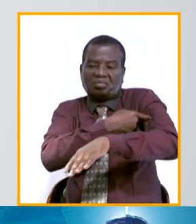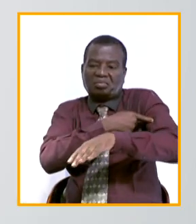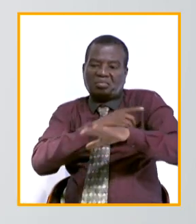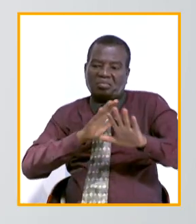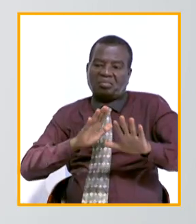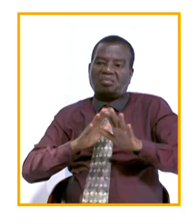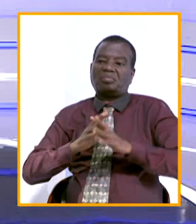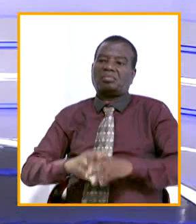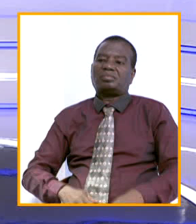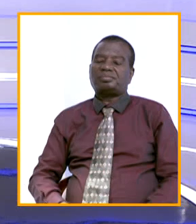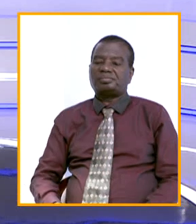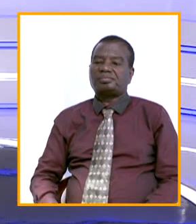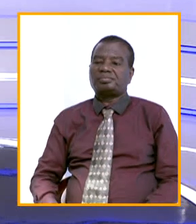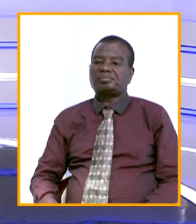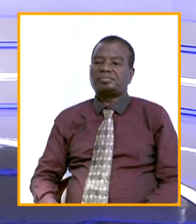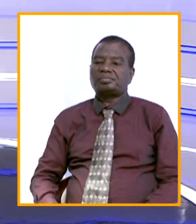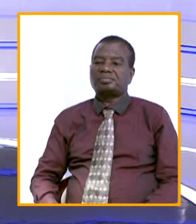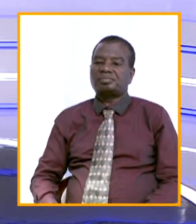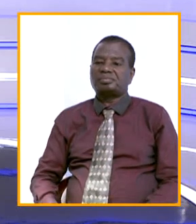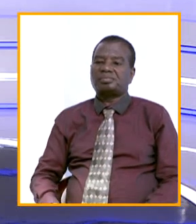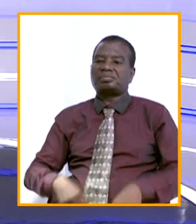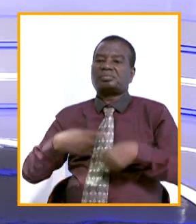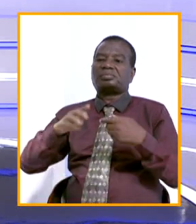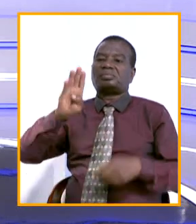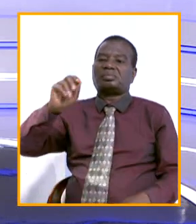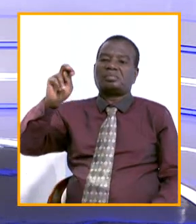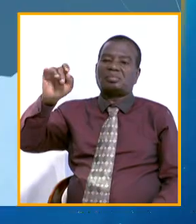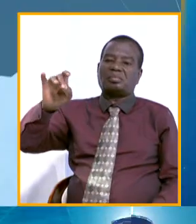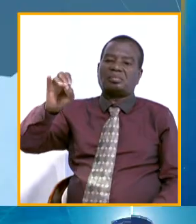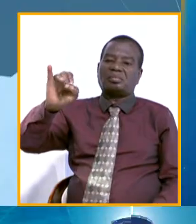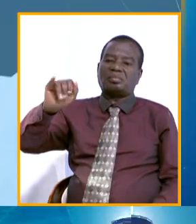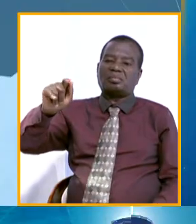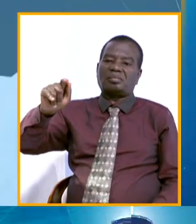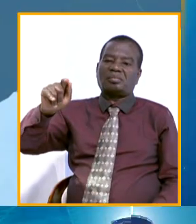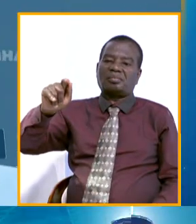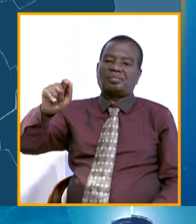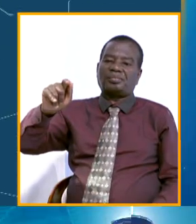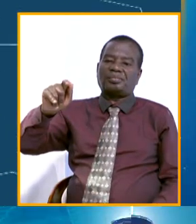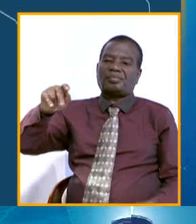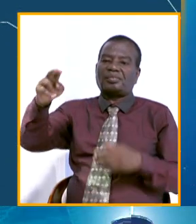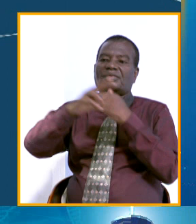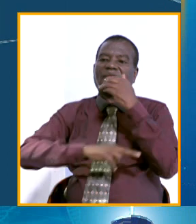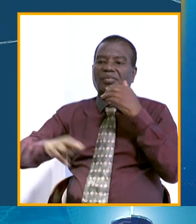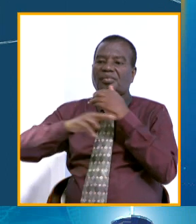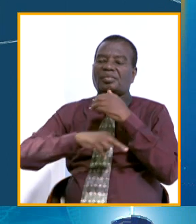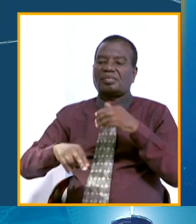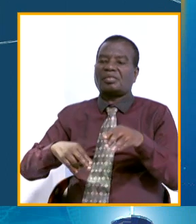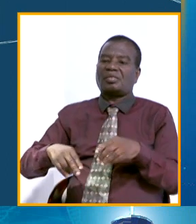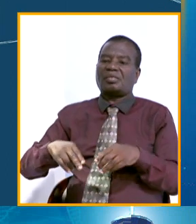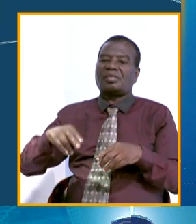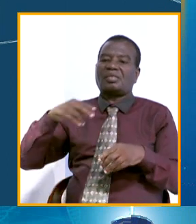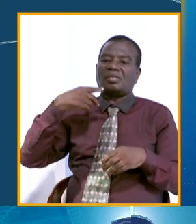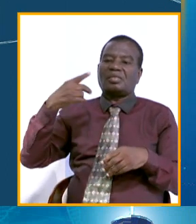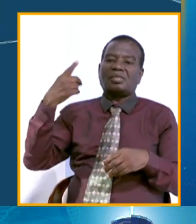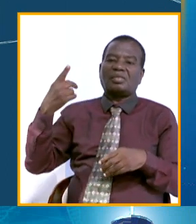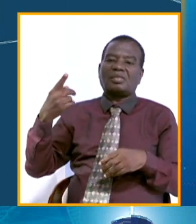absolument gratuit. Allons à Boundiali, dans le septentrion ivoirien, région de la Bagoué. Je vous y amène